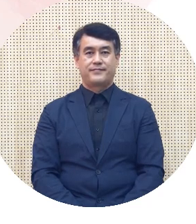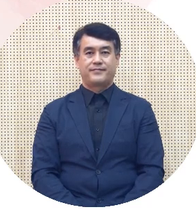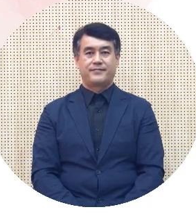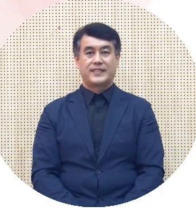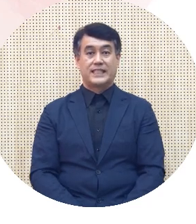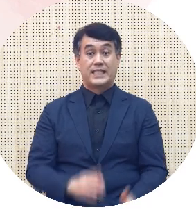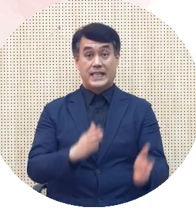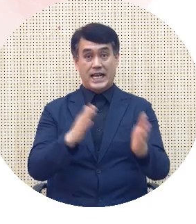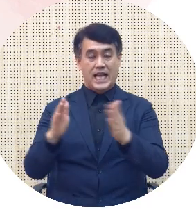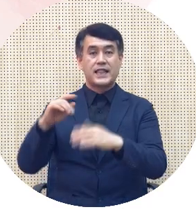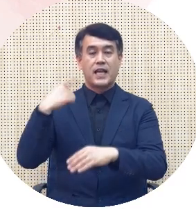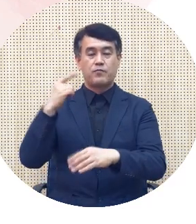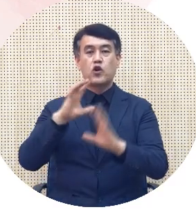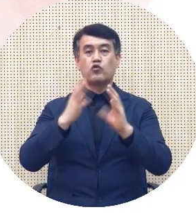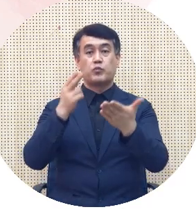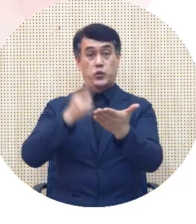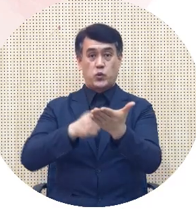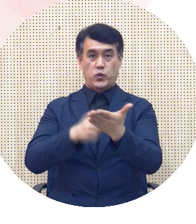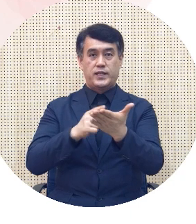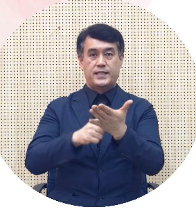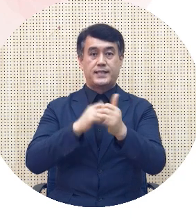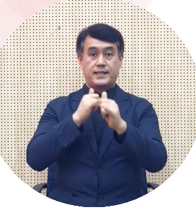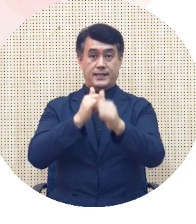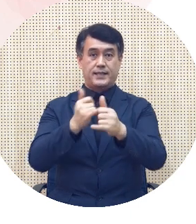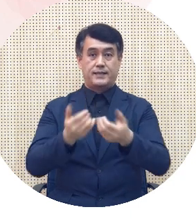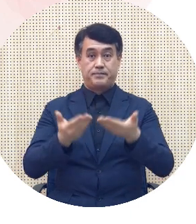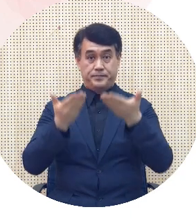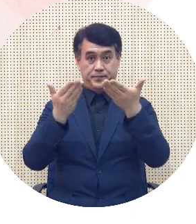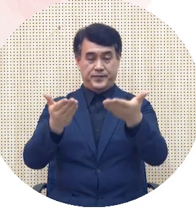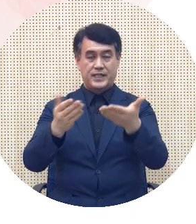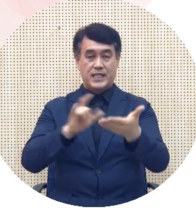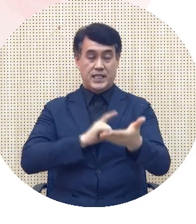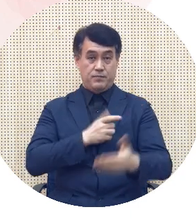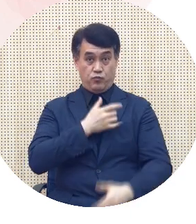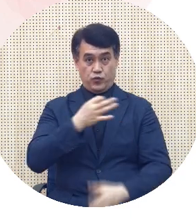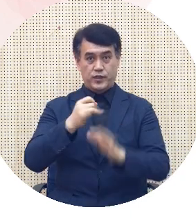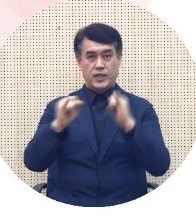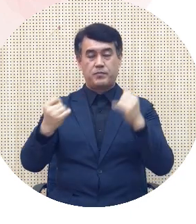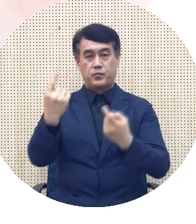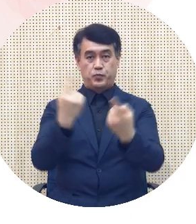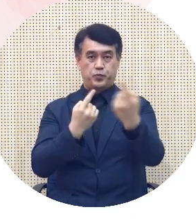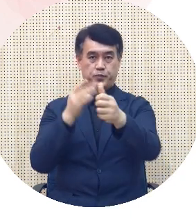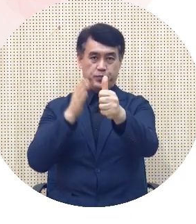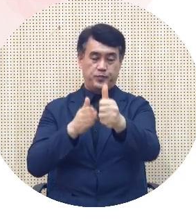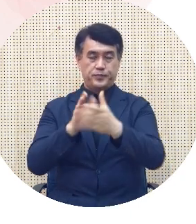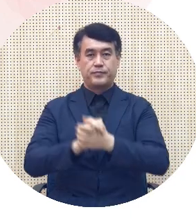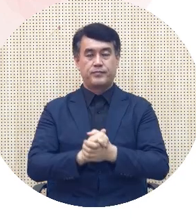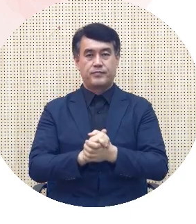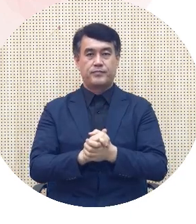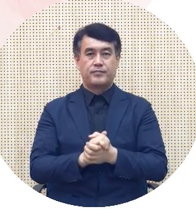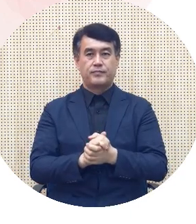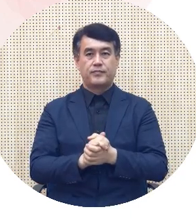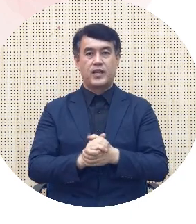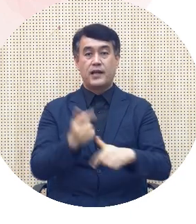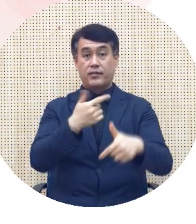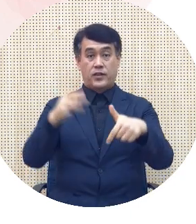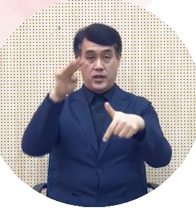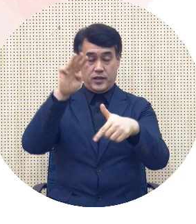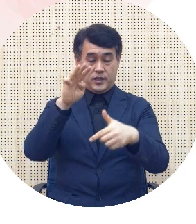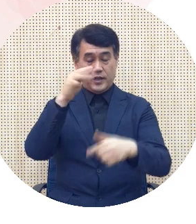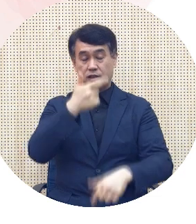네, 이어서 국무총리 표창 수여입니다. 호명되는 수상자분께서는 단상으로 올라와 주시기 바랍니다.